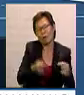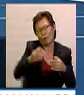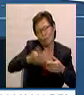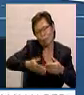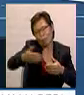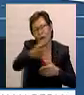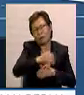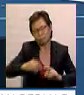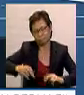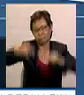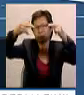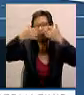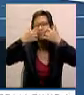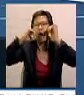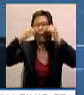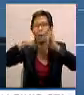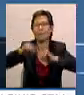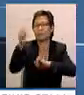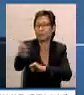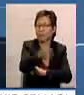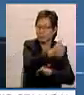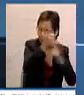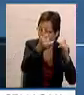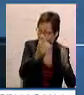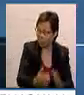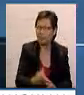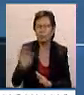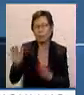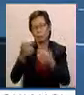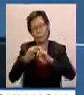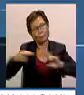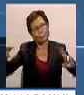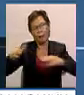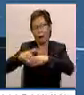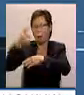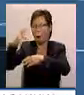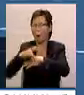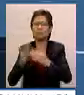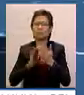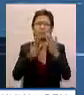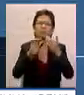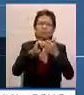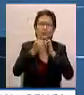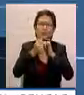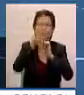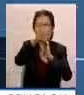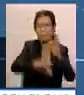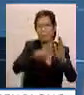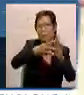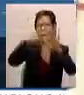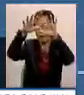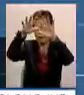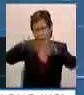seterusnya mempertingkatkan kemahiran masing-masing. Malahan pihaknya sudah bersedia lebih awal menghadapi sukan para ASEAN